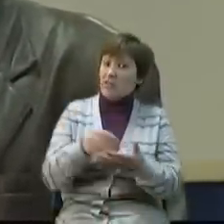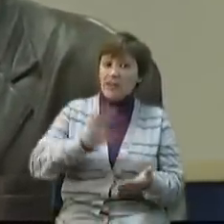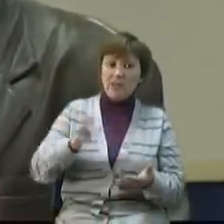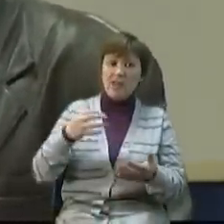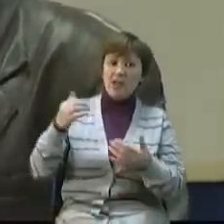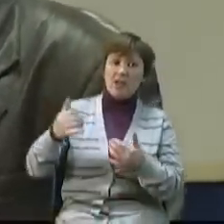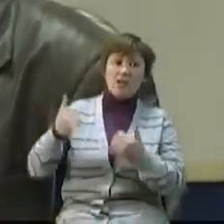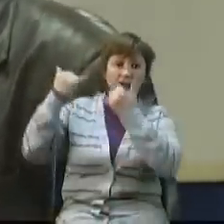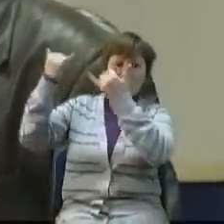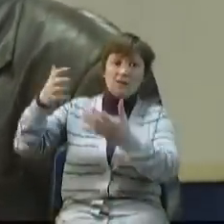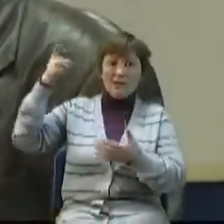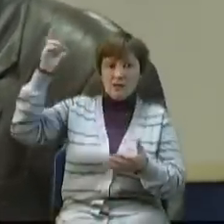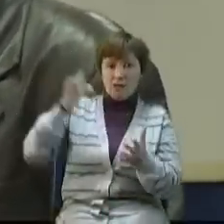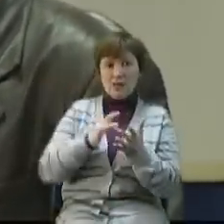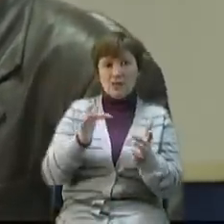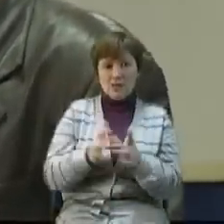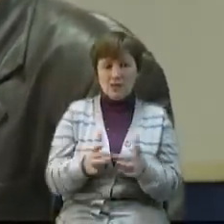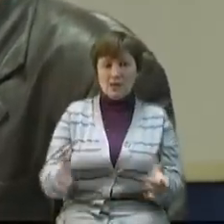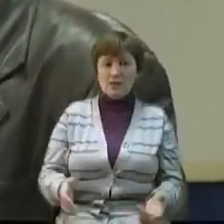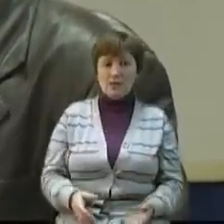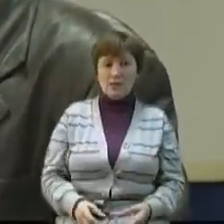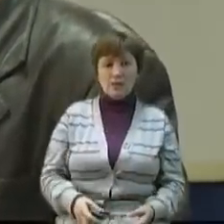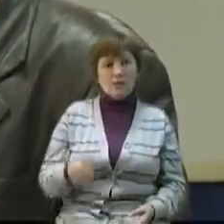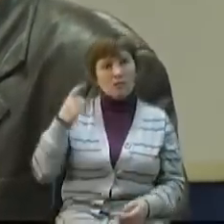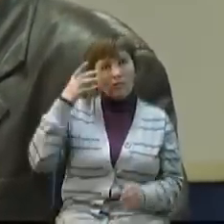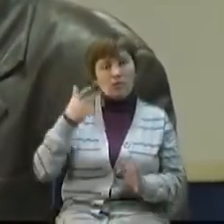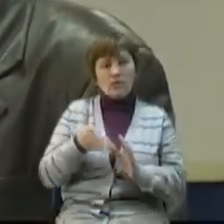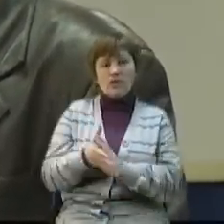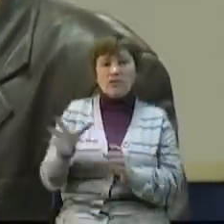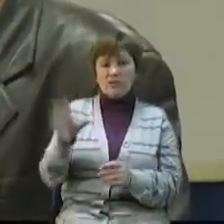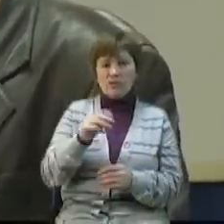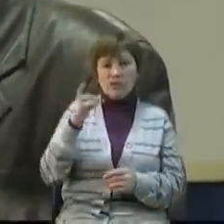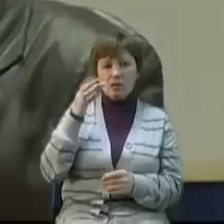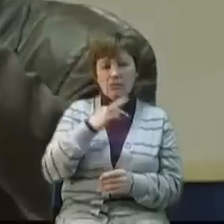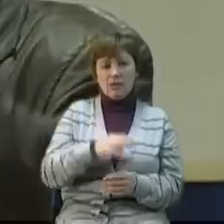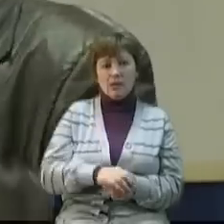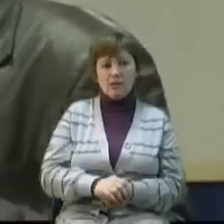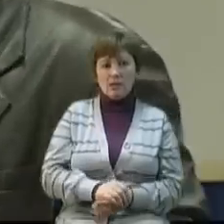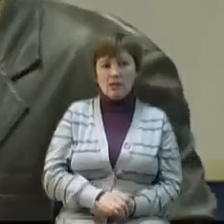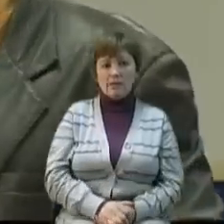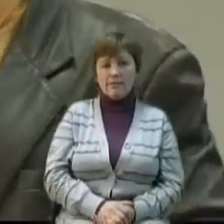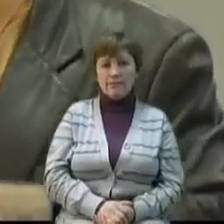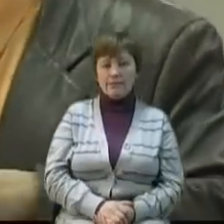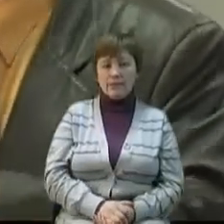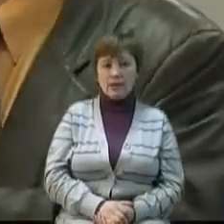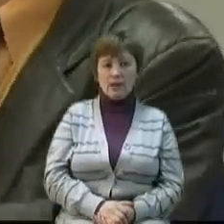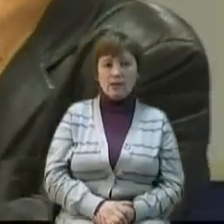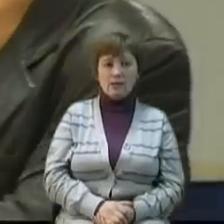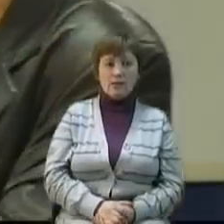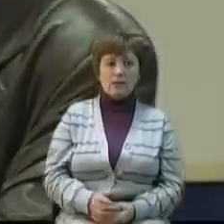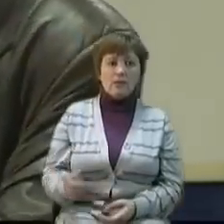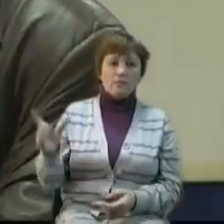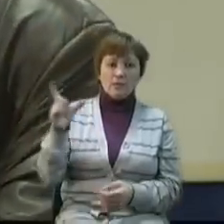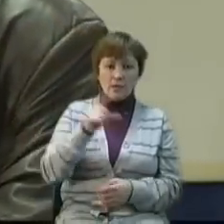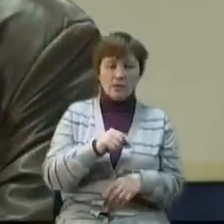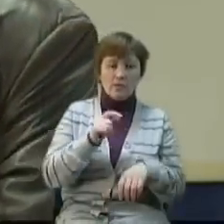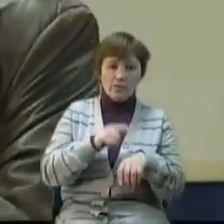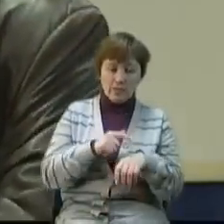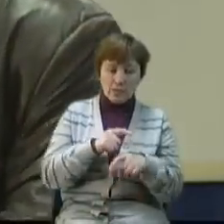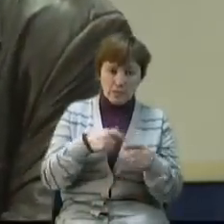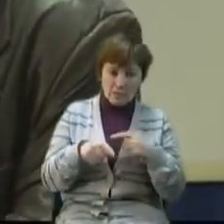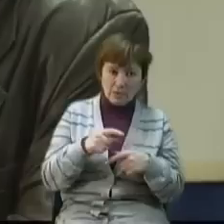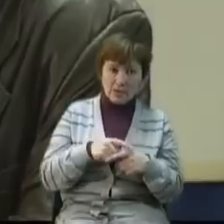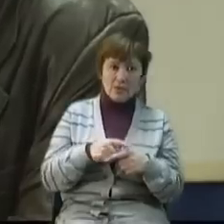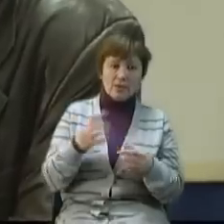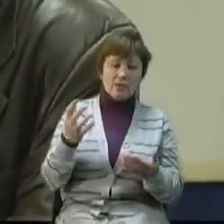И я понял, что это все неправильно. Я что сделал? Я просто прибежал обратно в Бобруйск,